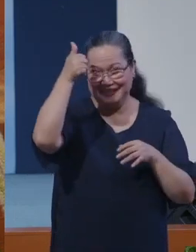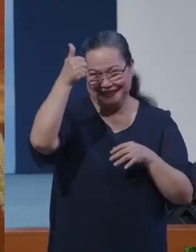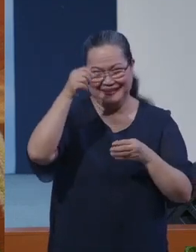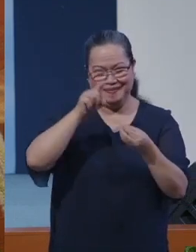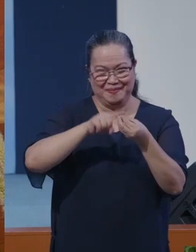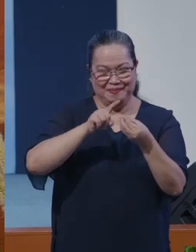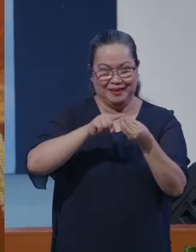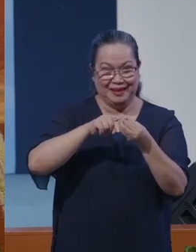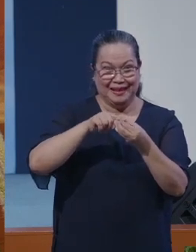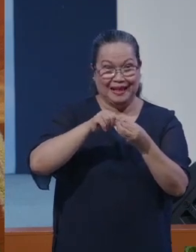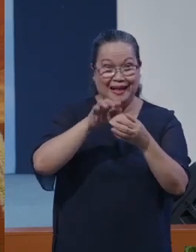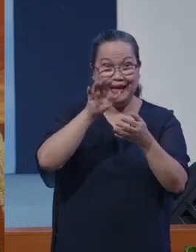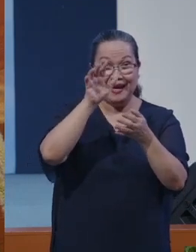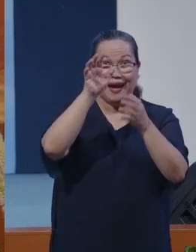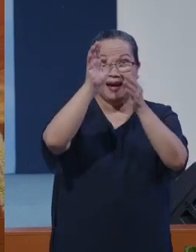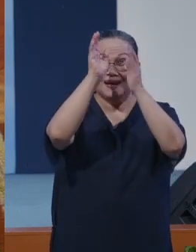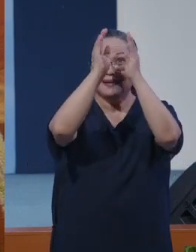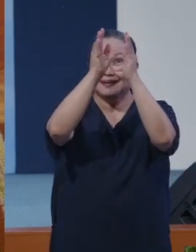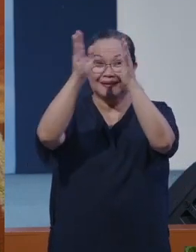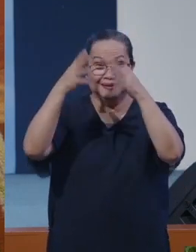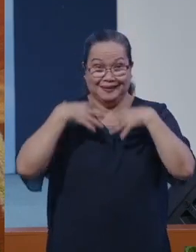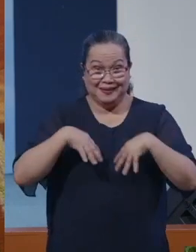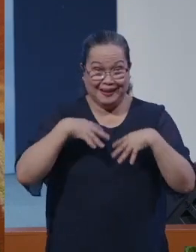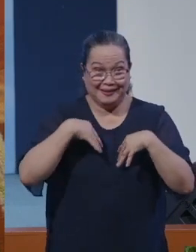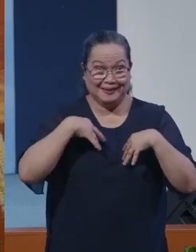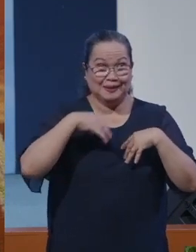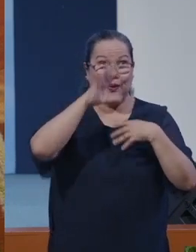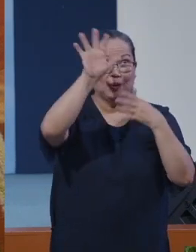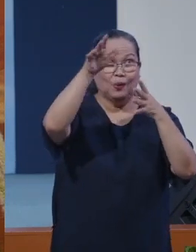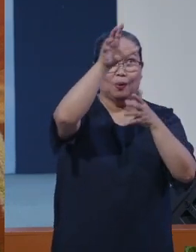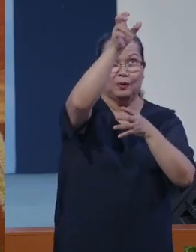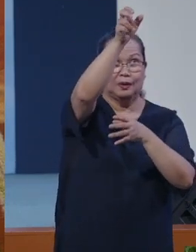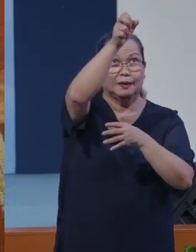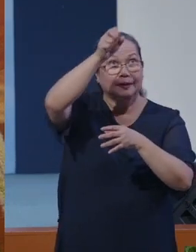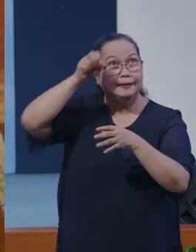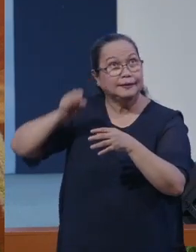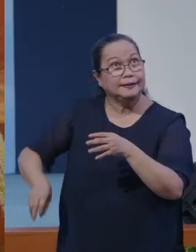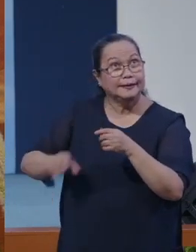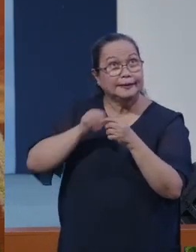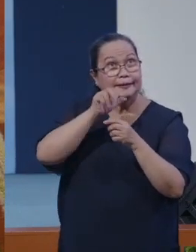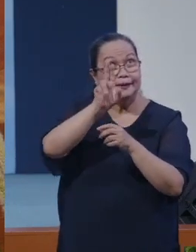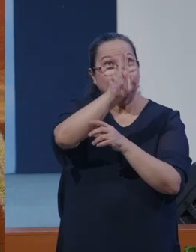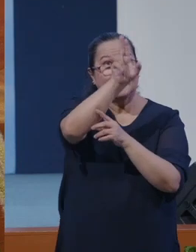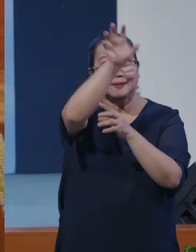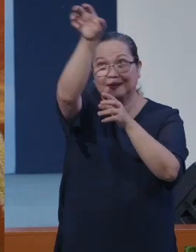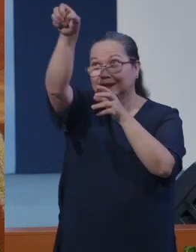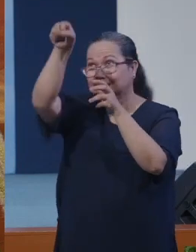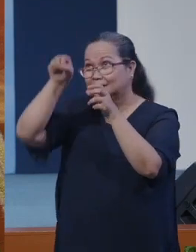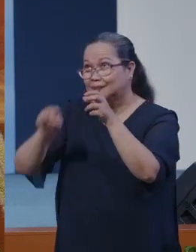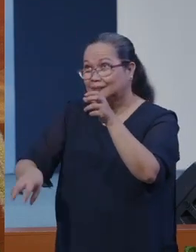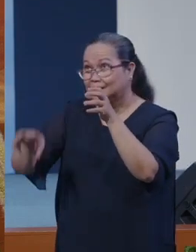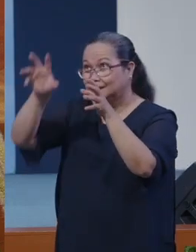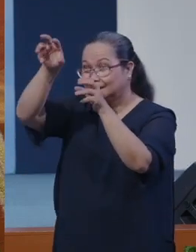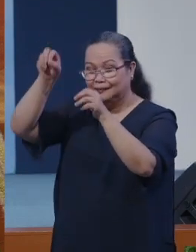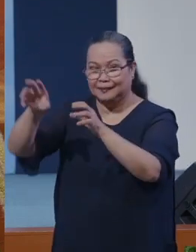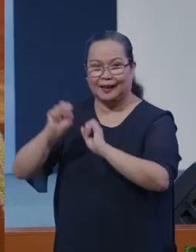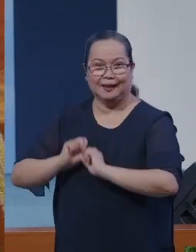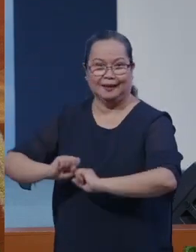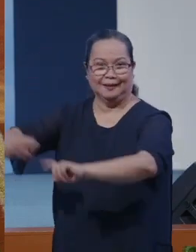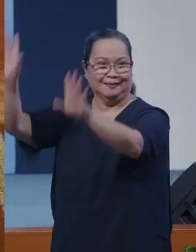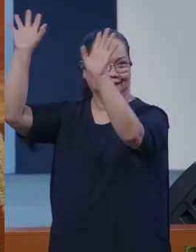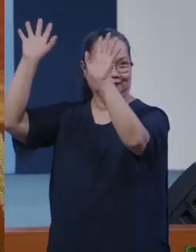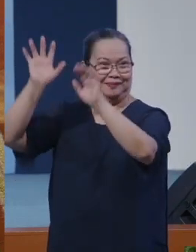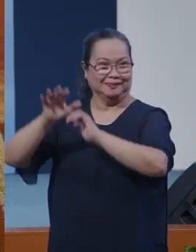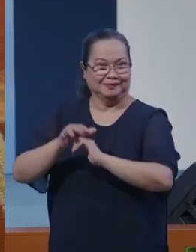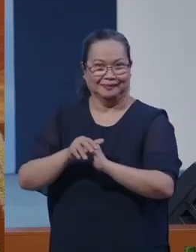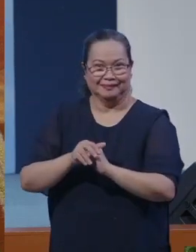Nilinis niya yung aming closet ng lahat ng bagay na hindi namin masyadong ginagamit. At nag-garage sale siya.